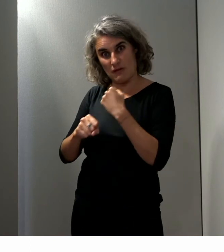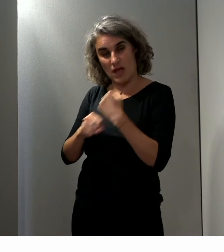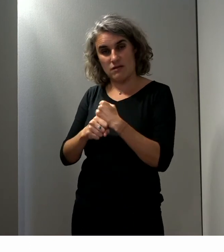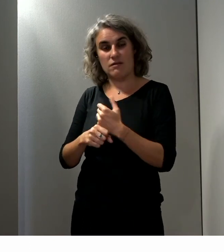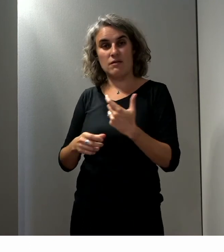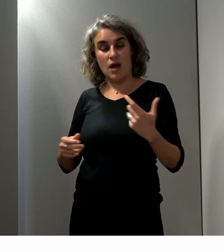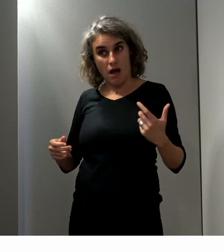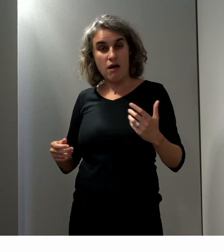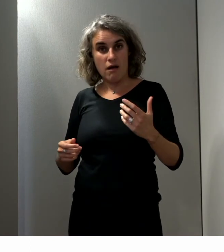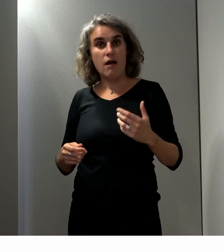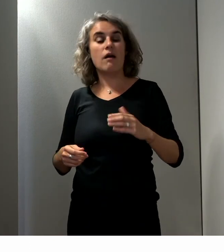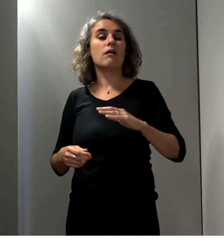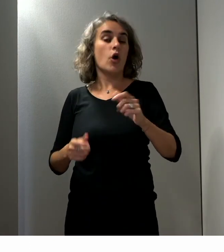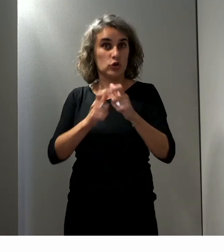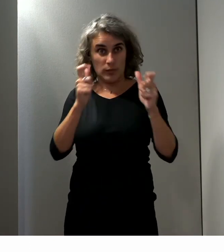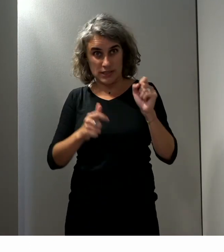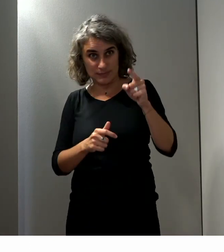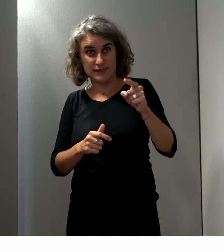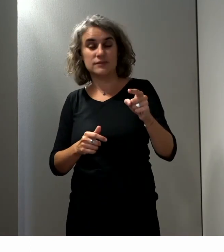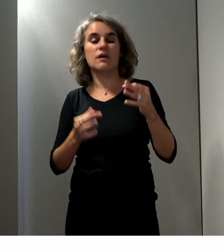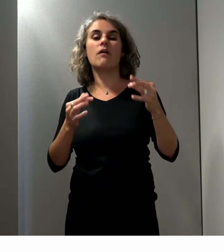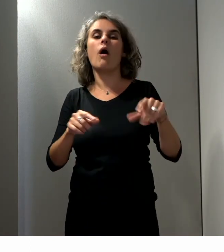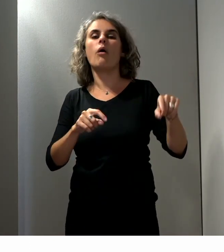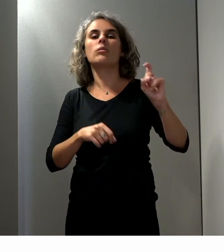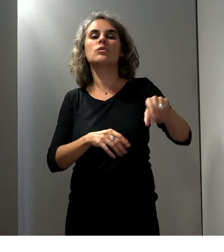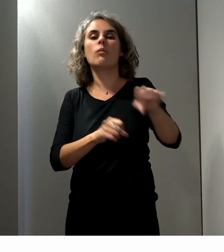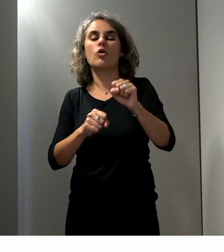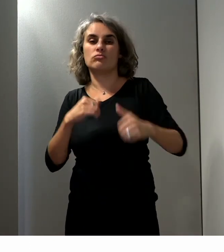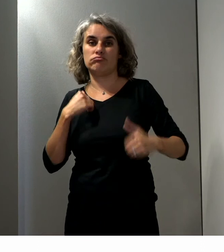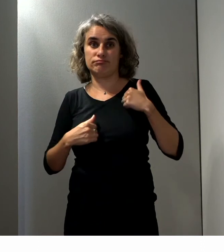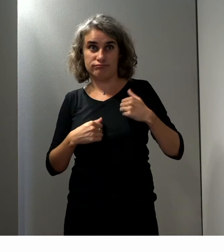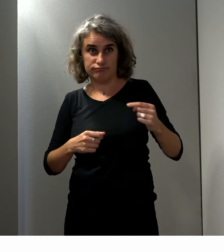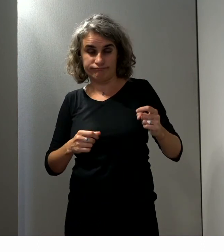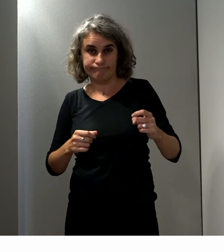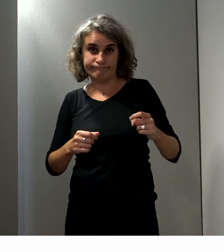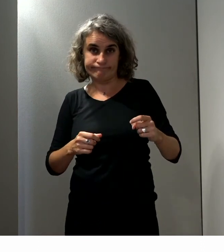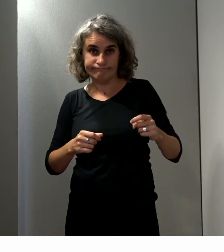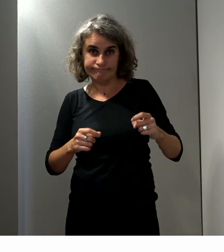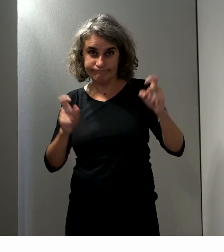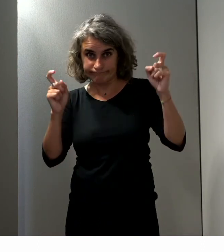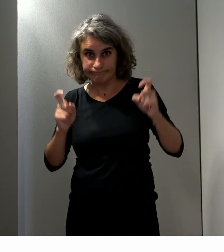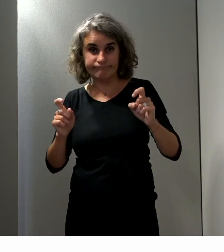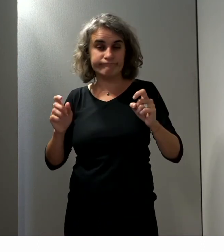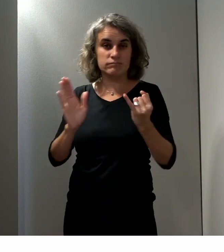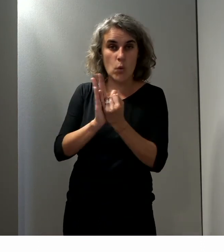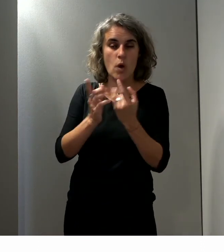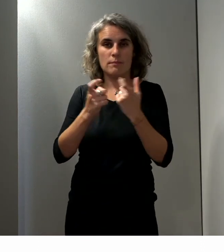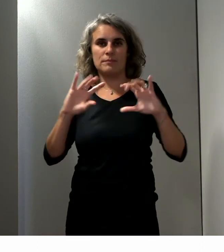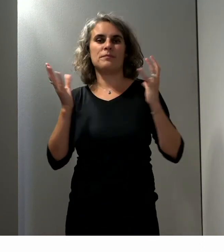de permettre à l'autre entreprise une déduction dans le cadre de son obligation d'emploi. Donc voilà, faire de la promotion, vers